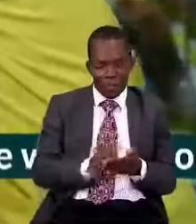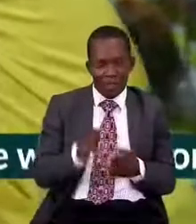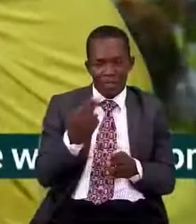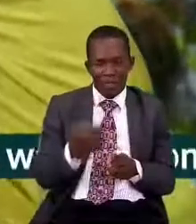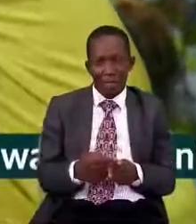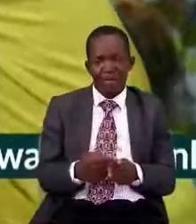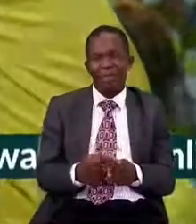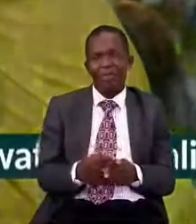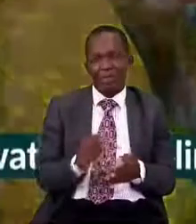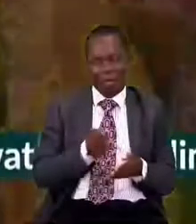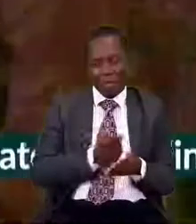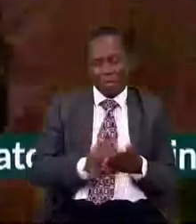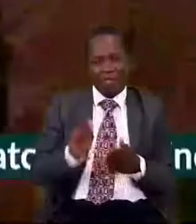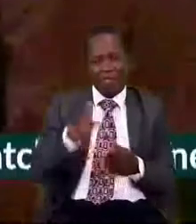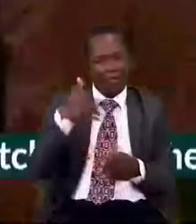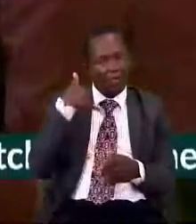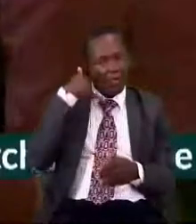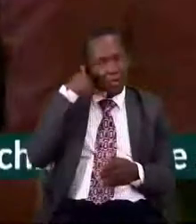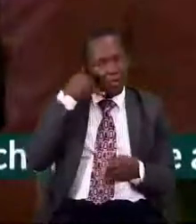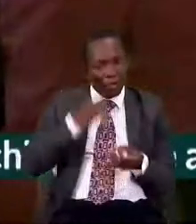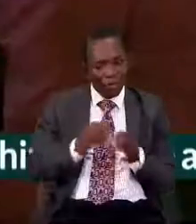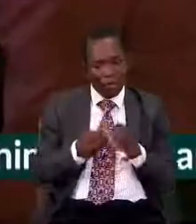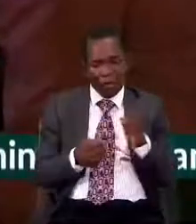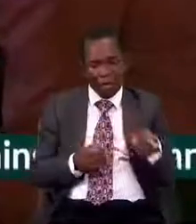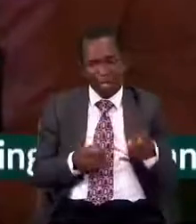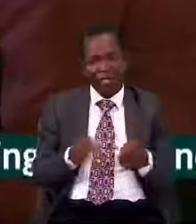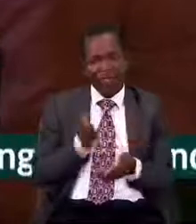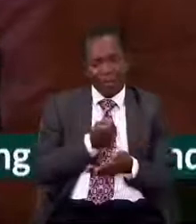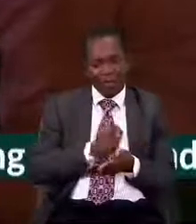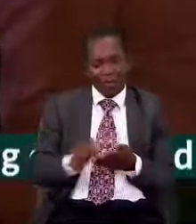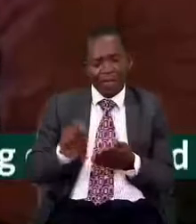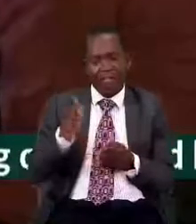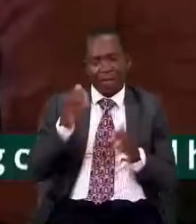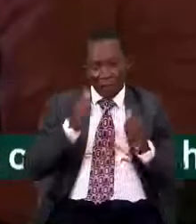adresse, afin de nous permettre